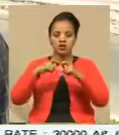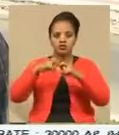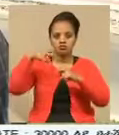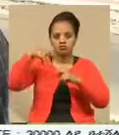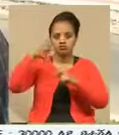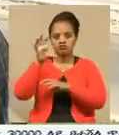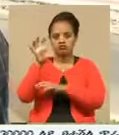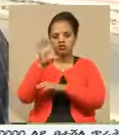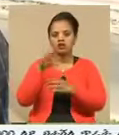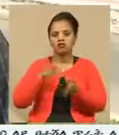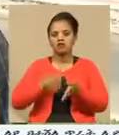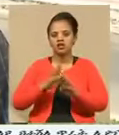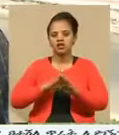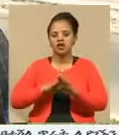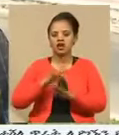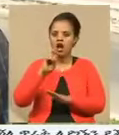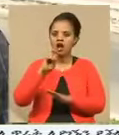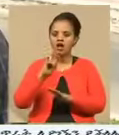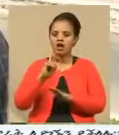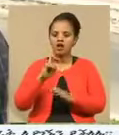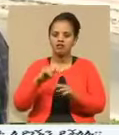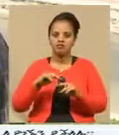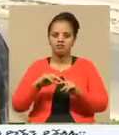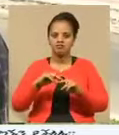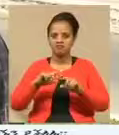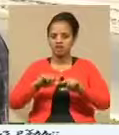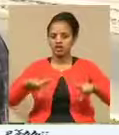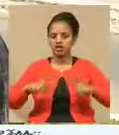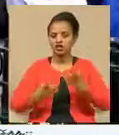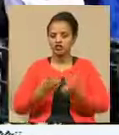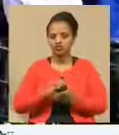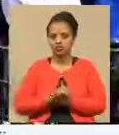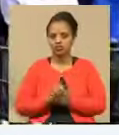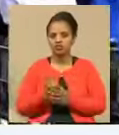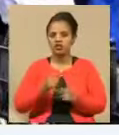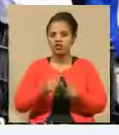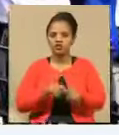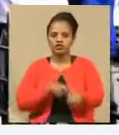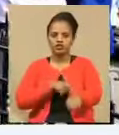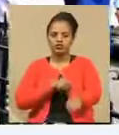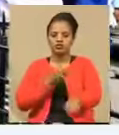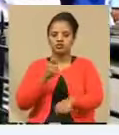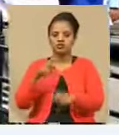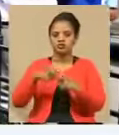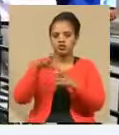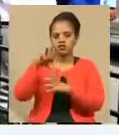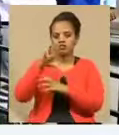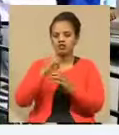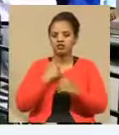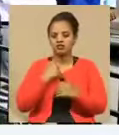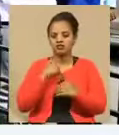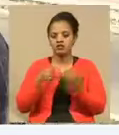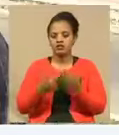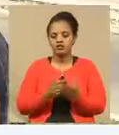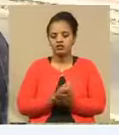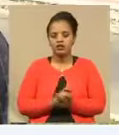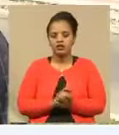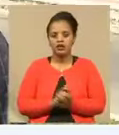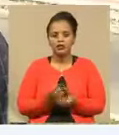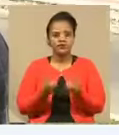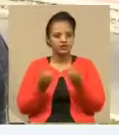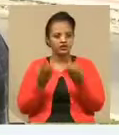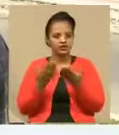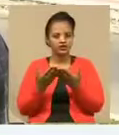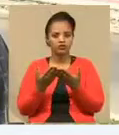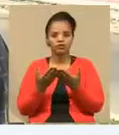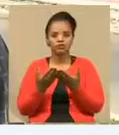ያሉት። ከ20 ኪሎ ሜትር በላይ የሚሆን ርዝመት ያለው መብራት ዝርጋታ ነው ይሄ። ስለዚህ ይሄ አብዛኛው